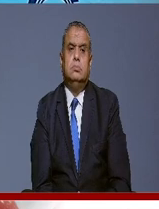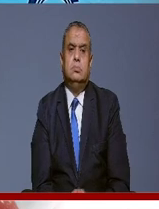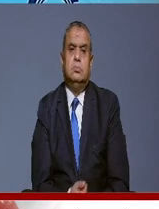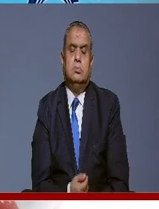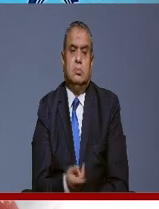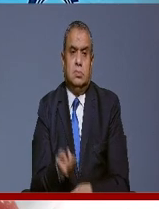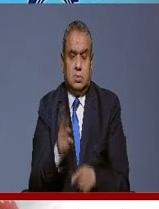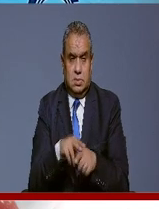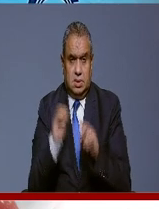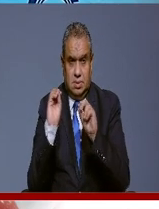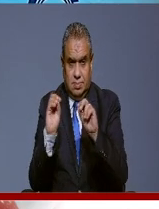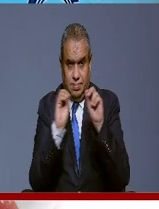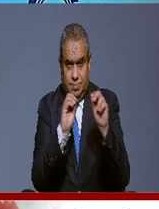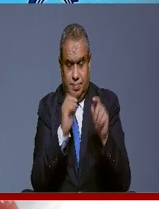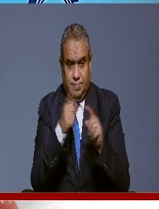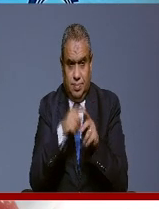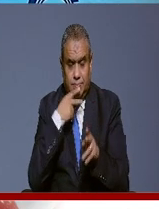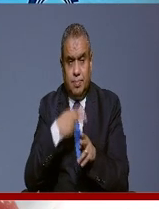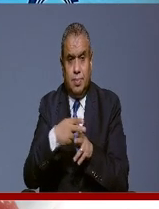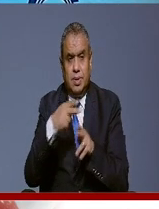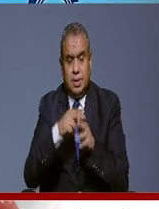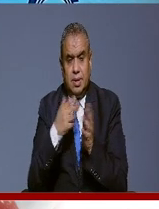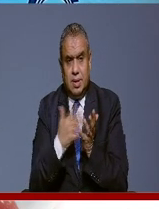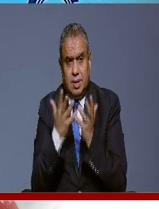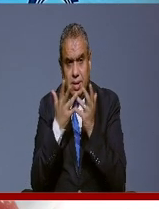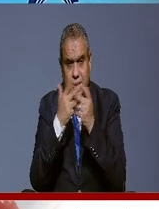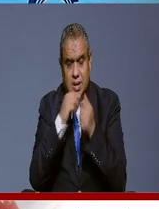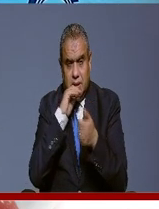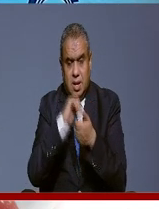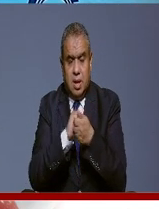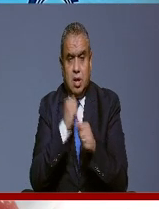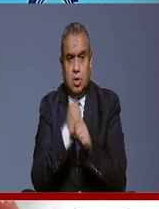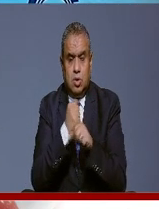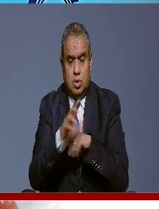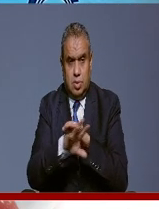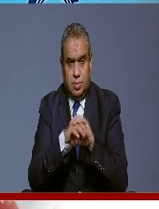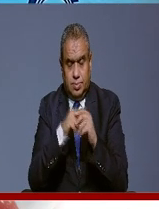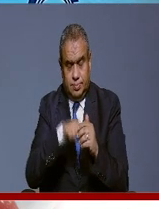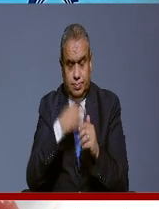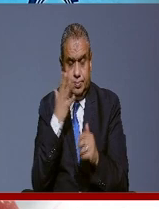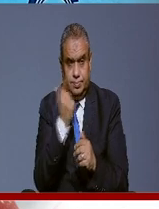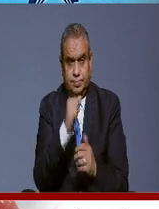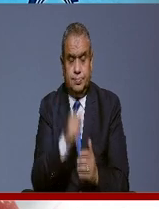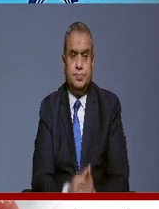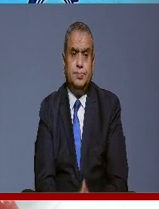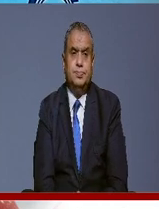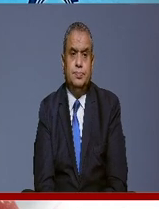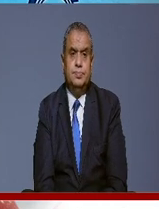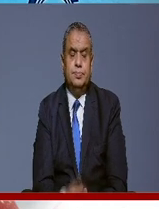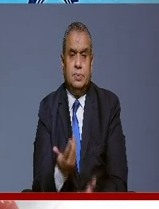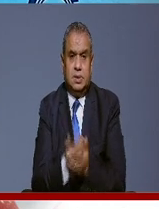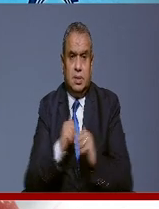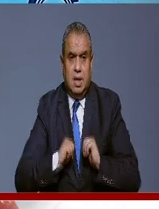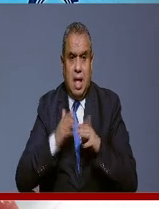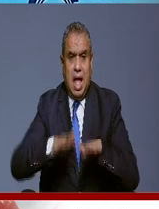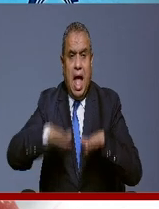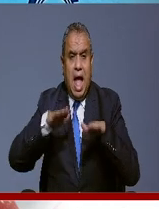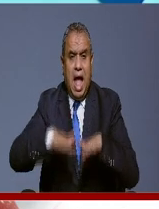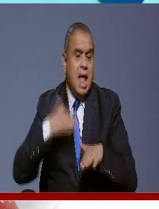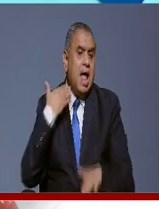احنا بنكمل المشروع ده فندم لأنه حضرتك عملت مشروع حياة كريمة، فالحياة الكريمة احنا دايما بنبص